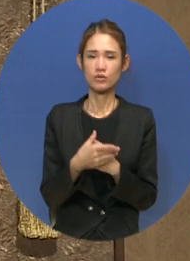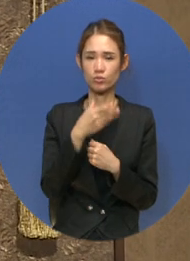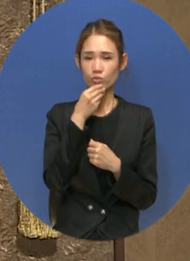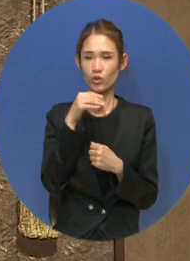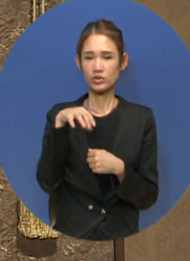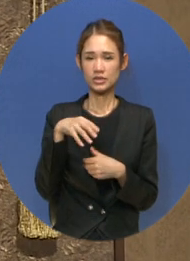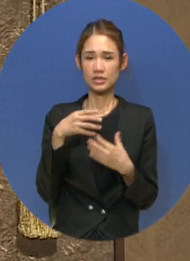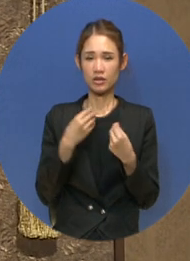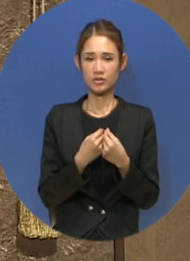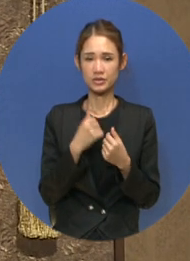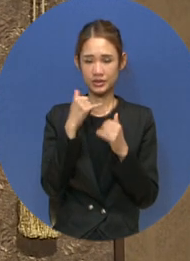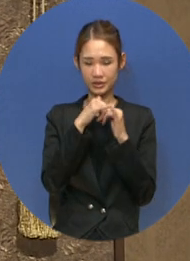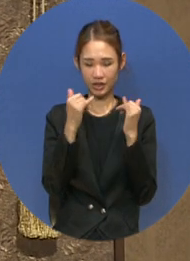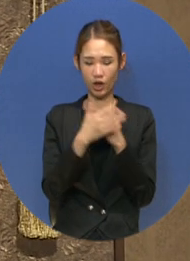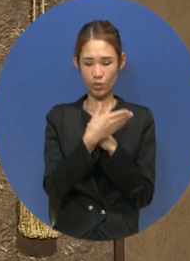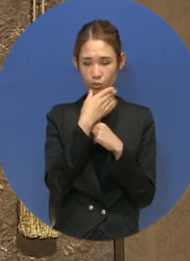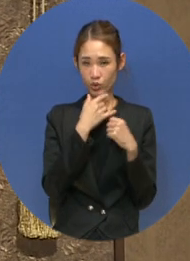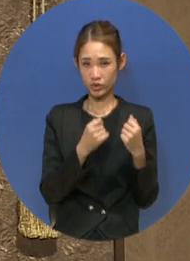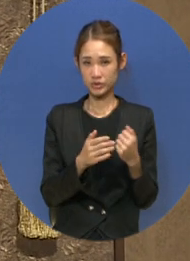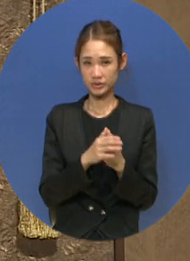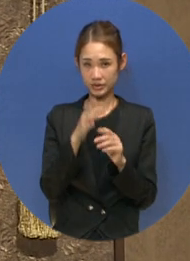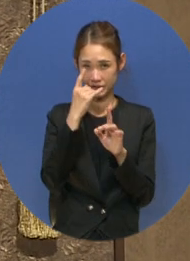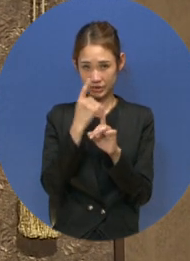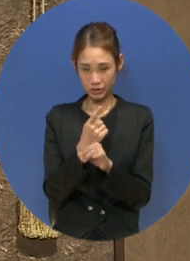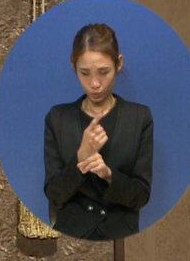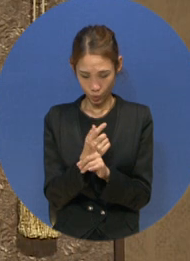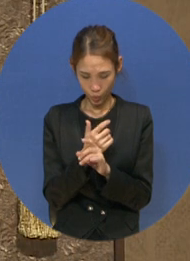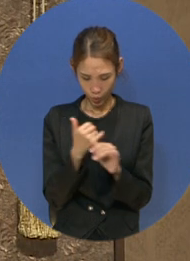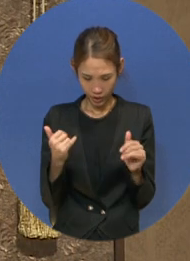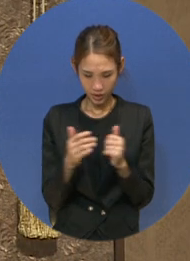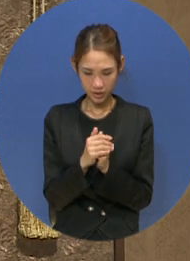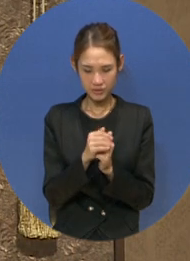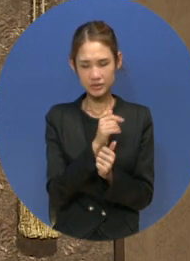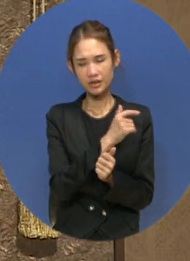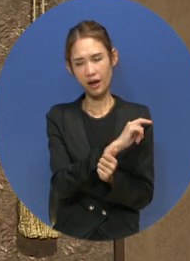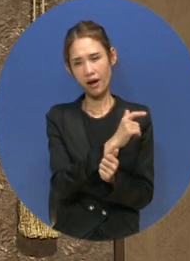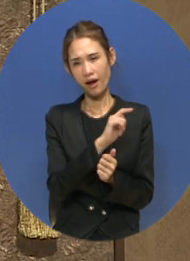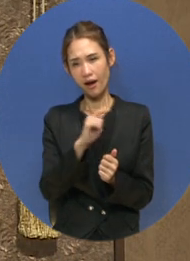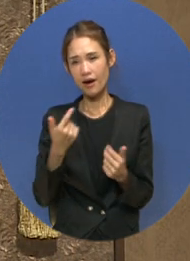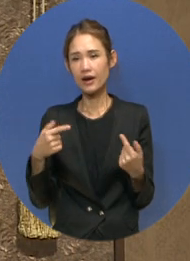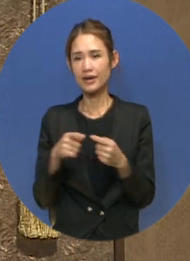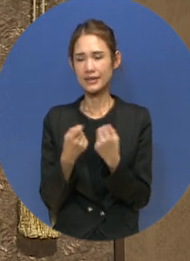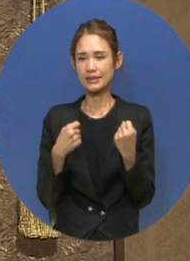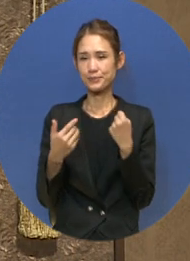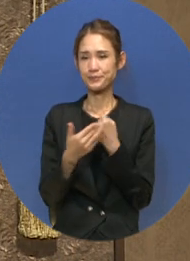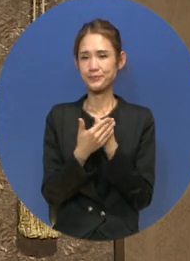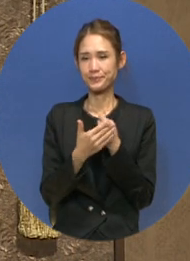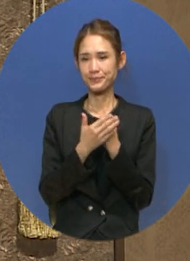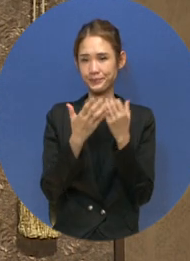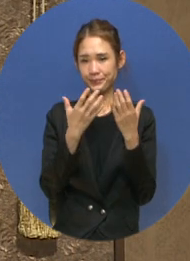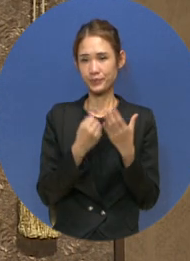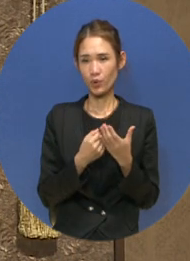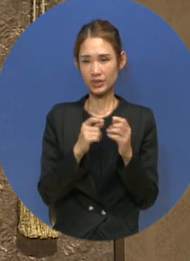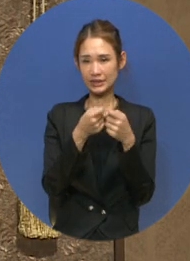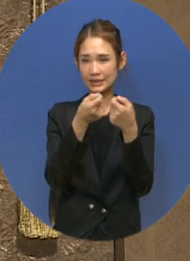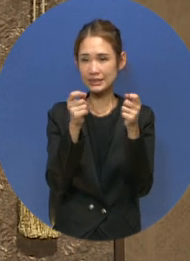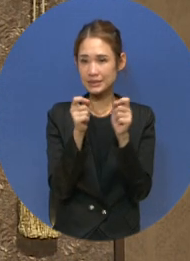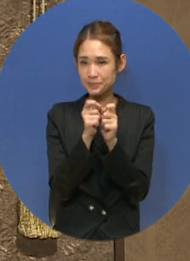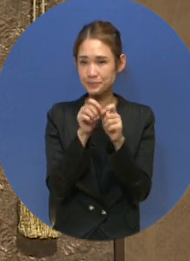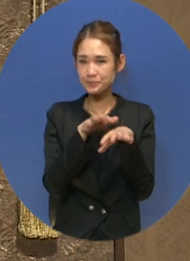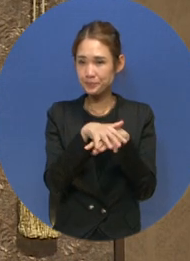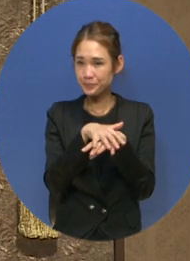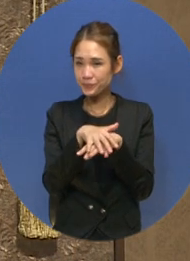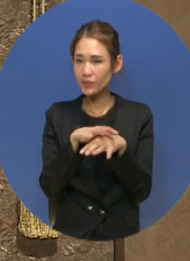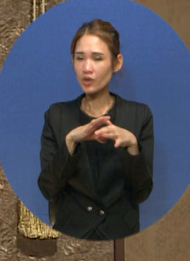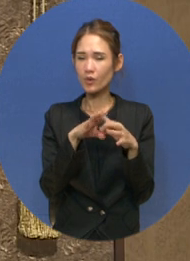뭐 사회복지사 또 아니면 뭐 치료사 여러 다양한 계층이 함께 팀으로 팀 어프로치를 통해서 하는